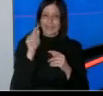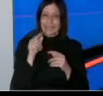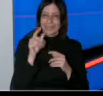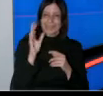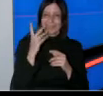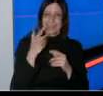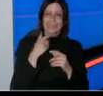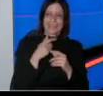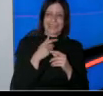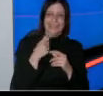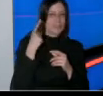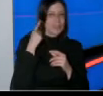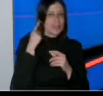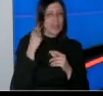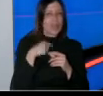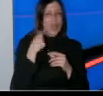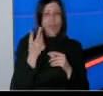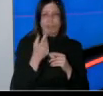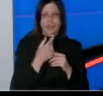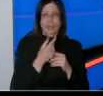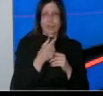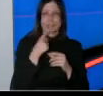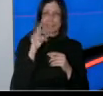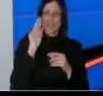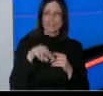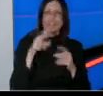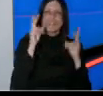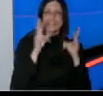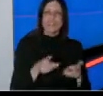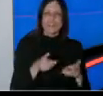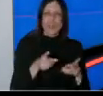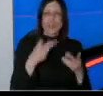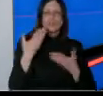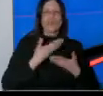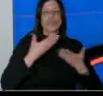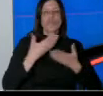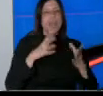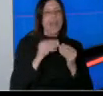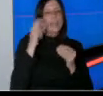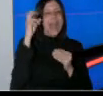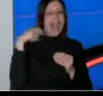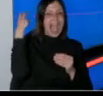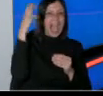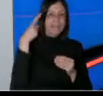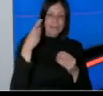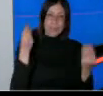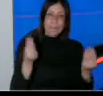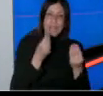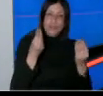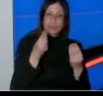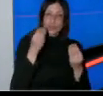לא, סתם אני צוחק. רק אני שמעתי את זה. בואו, בואו, אני אתעלה מירה. יש אפשרות לשיתוף פעולה עם הערבים? זה משהו שעולה